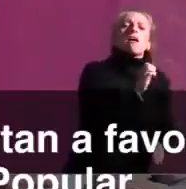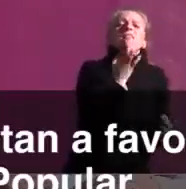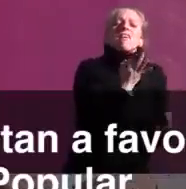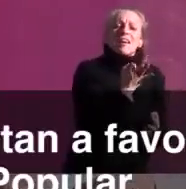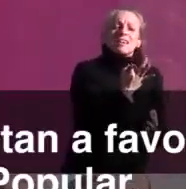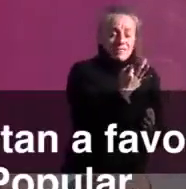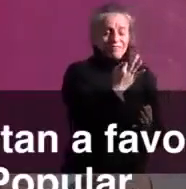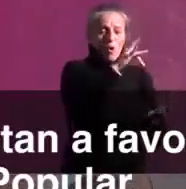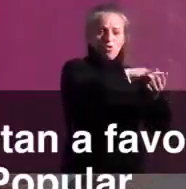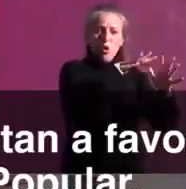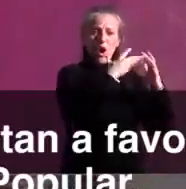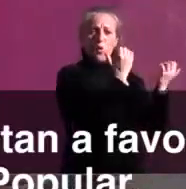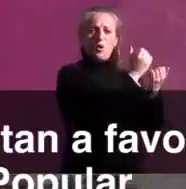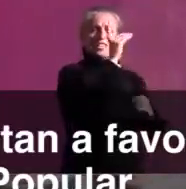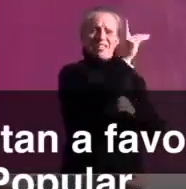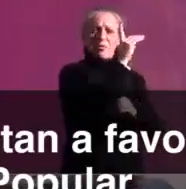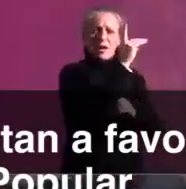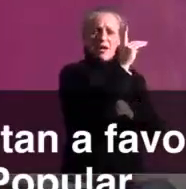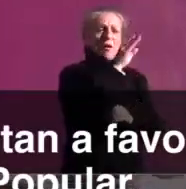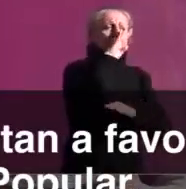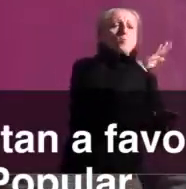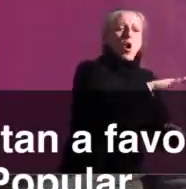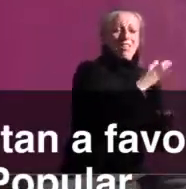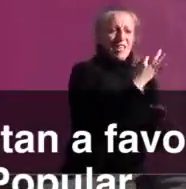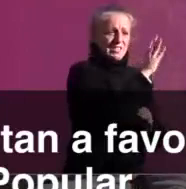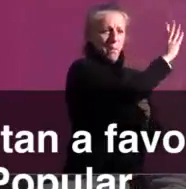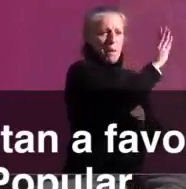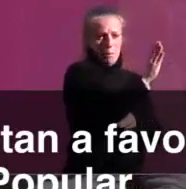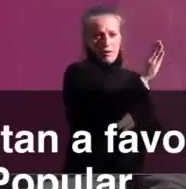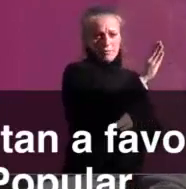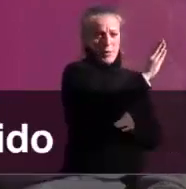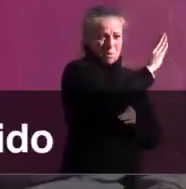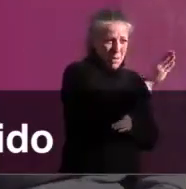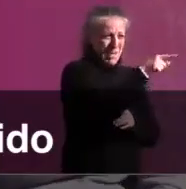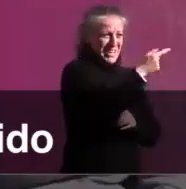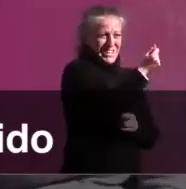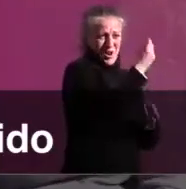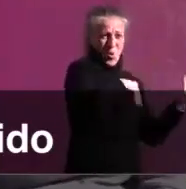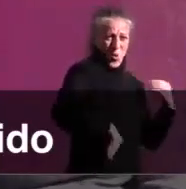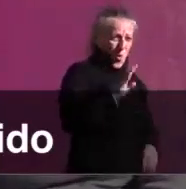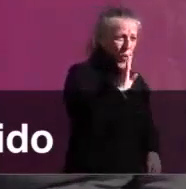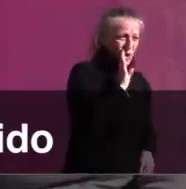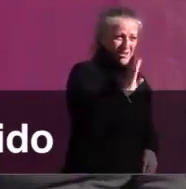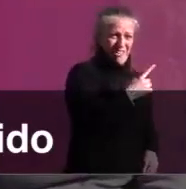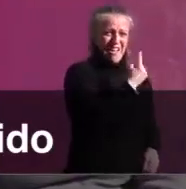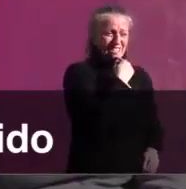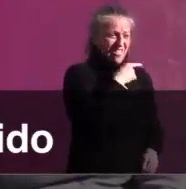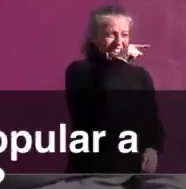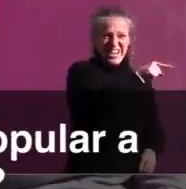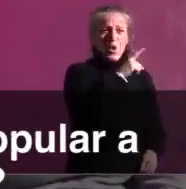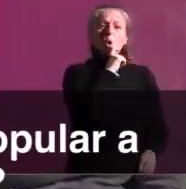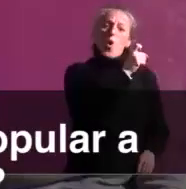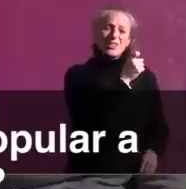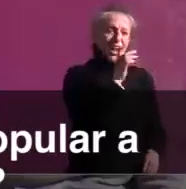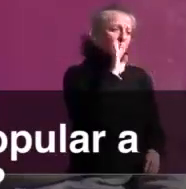Ho fan al Congrés dels Diputats i voten a favor del Partit Popular, del corrupte del Partit Popular. Com s'atreveixen a dir que és un partit en contra de la corrupció